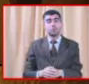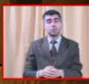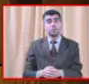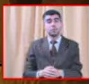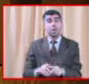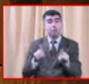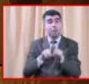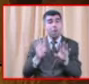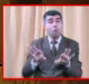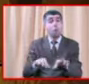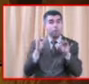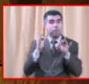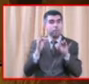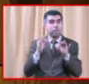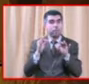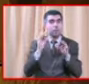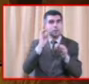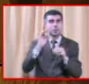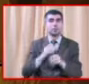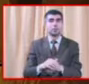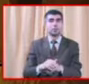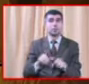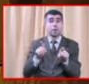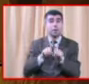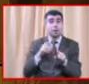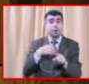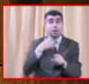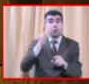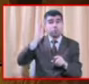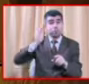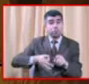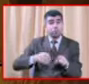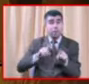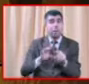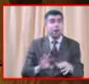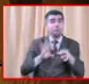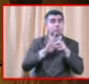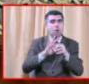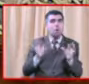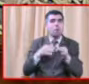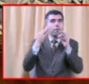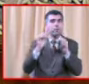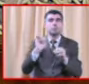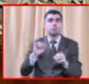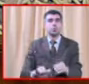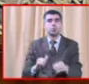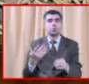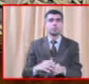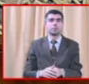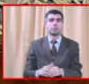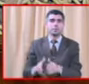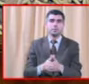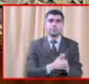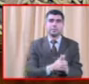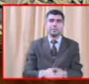عندها خصص كبير، فإن وصل التزام الشركاء في هذه الاتفاقية سيد الوزير؟ الجواب لكم سيد الوزير.